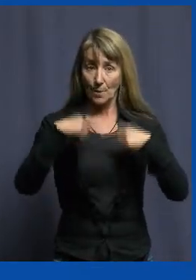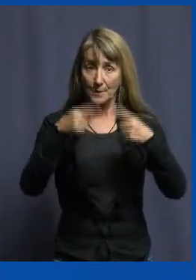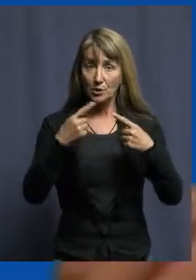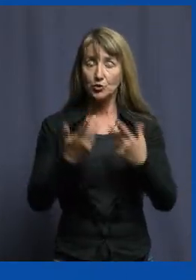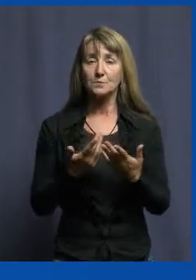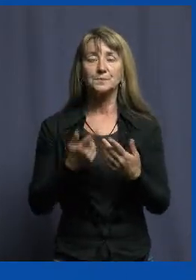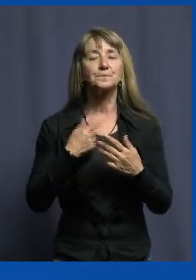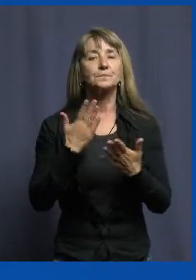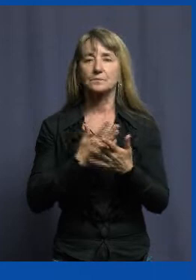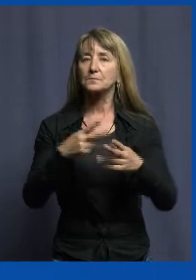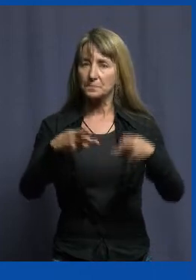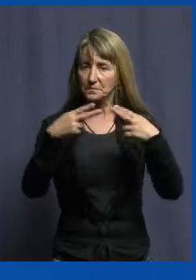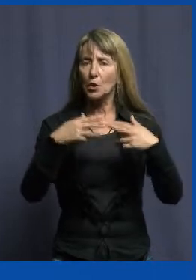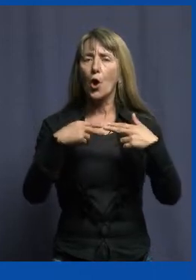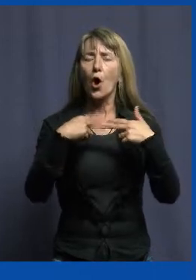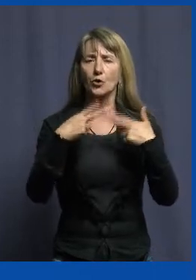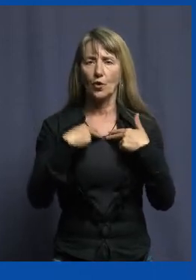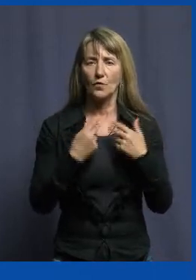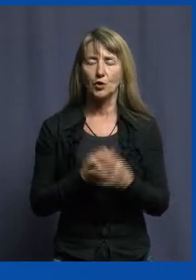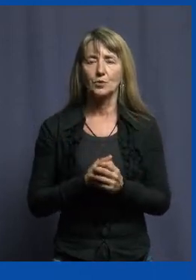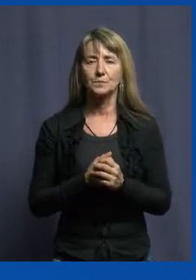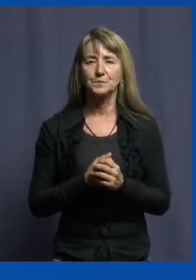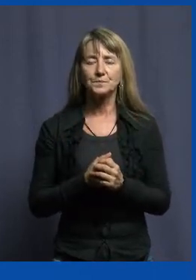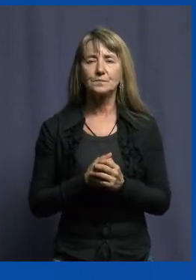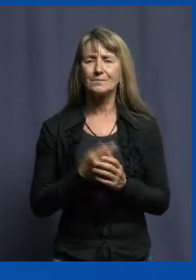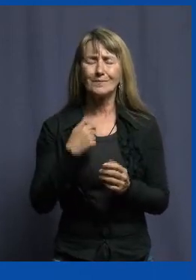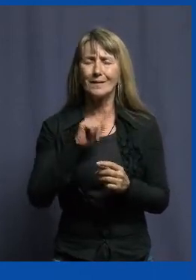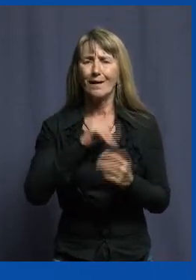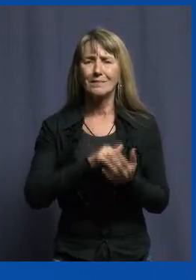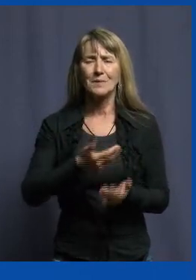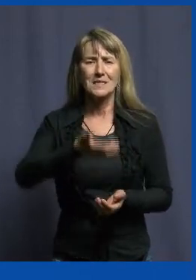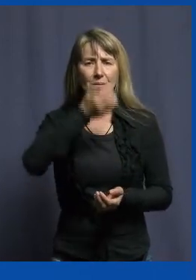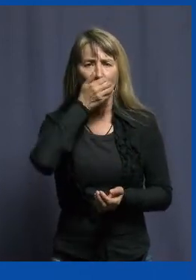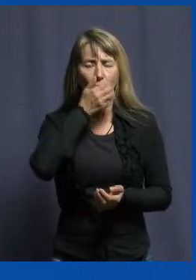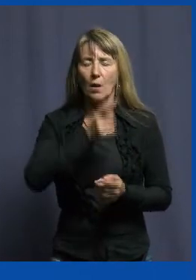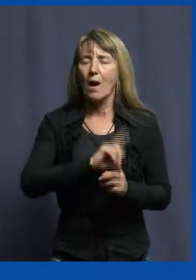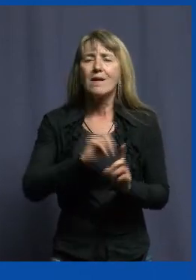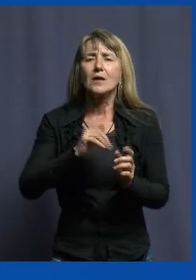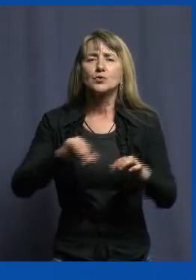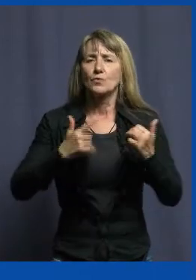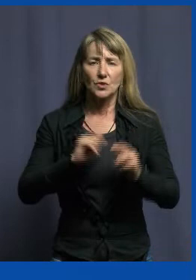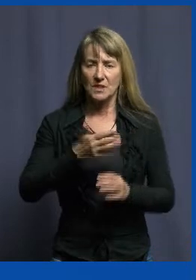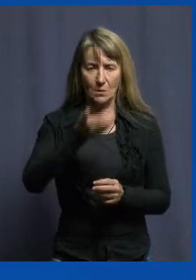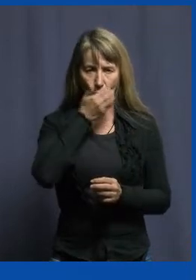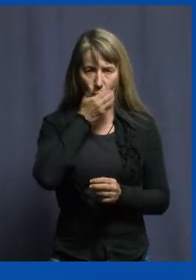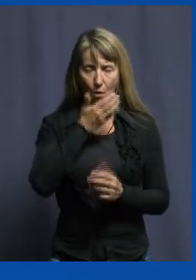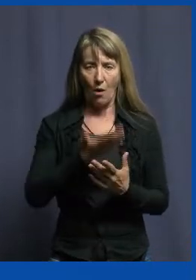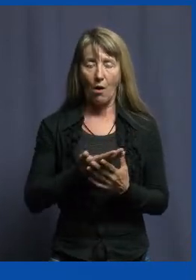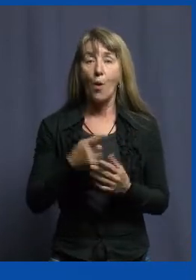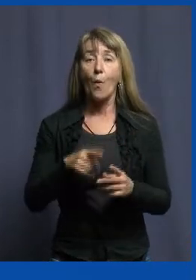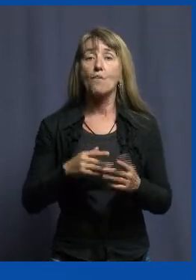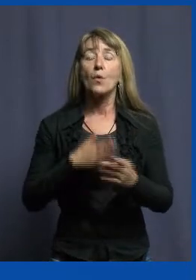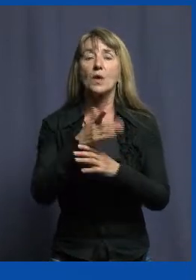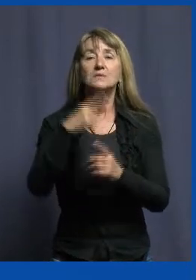mi odgovorno zaista. Meni ne treba da se brukam, a nikad se u životu nisam brukao. I u ovo